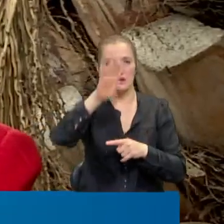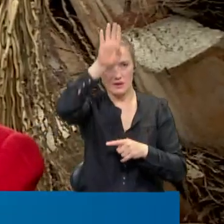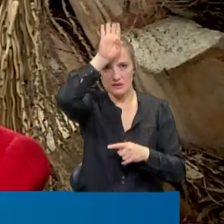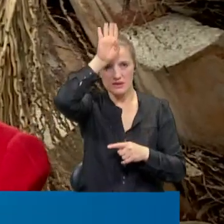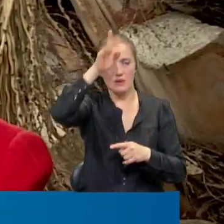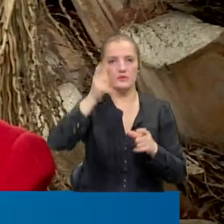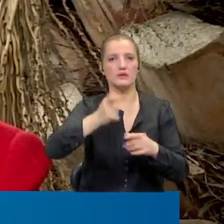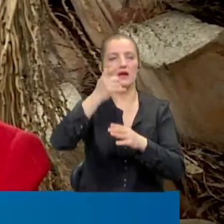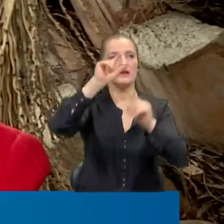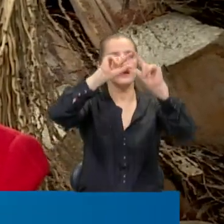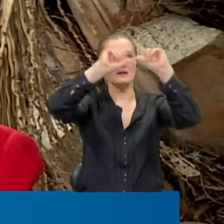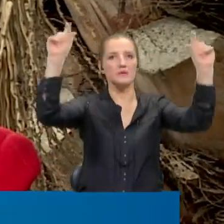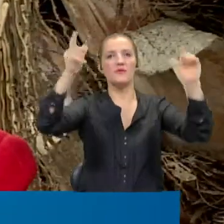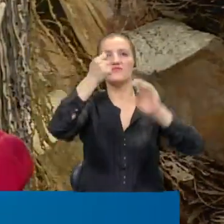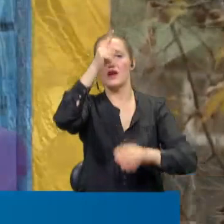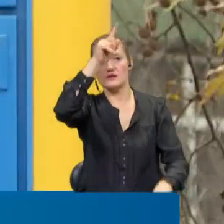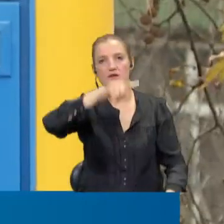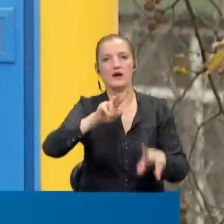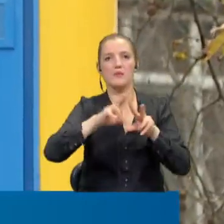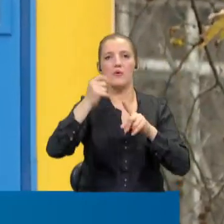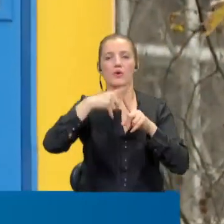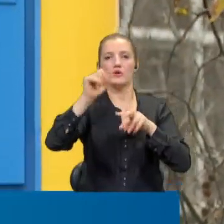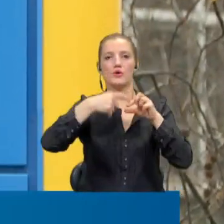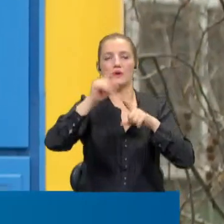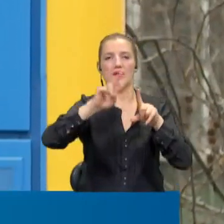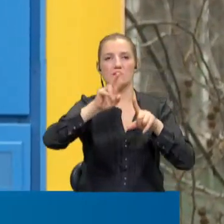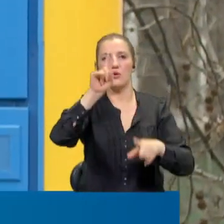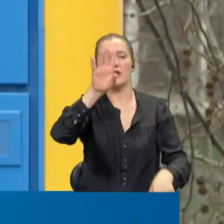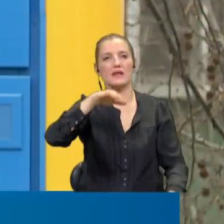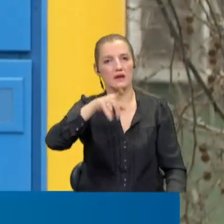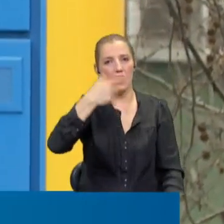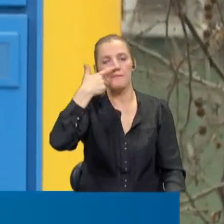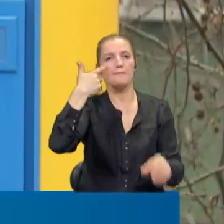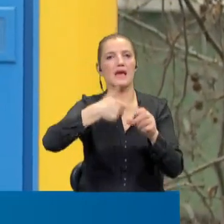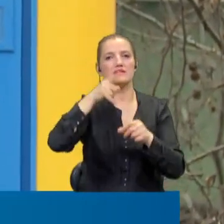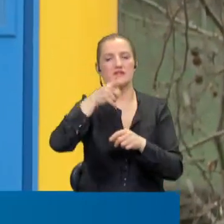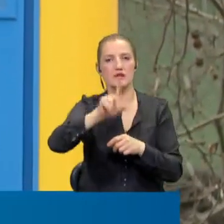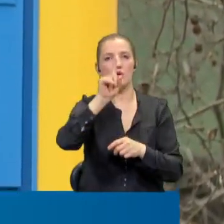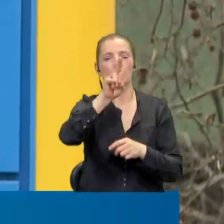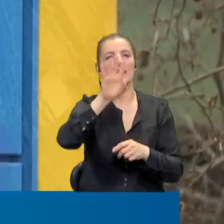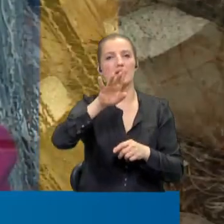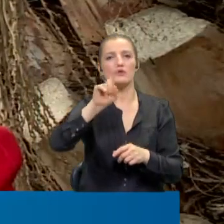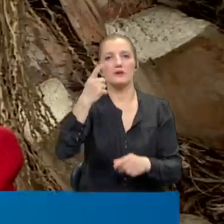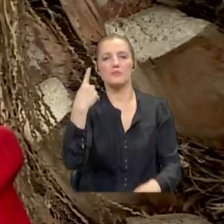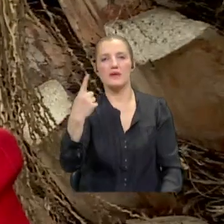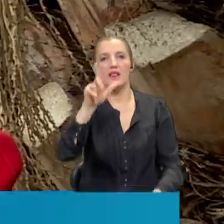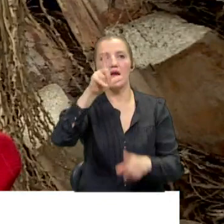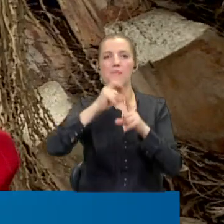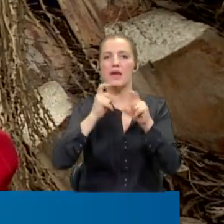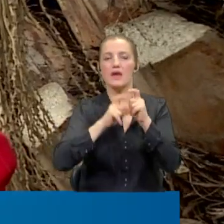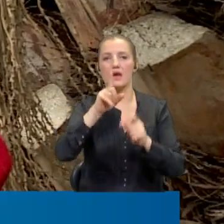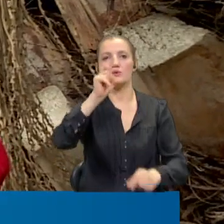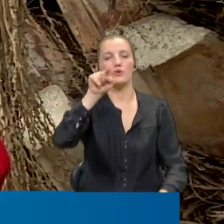İstanbul'da tabeladaki fiyatlar motorin 12 lira 76 kuruş benzinli 12 lira 91 kuruş LPG